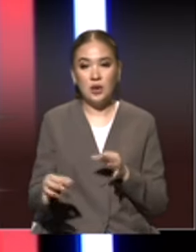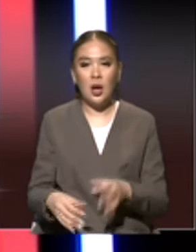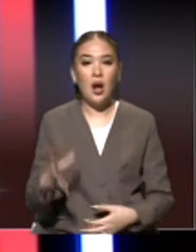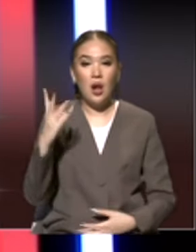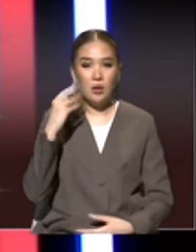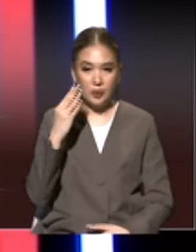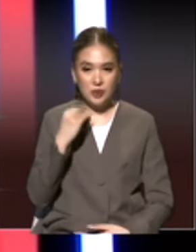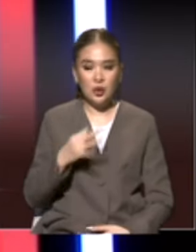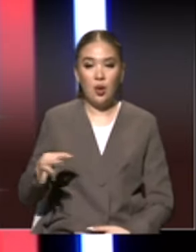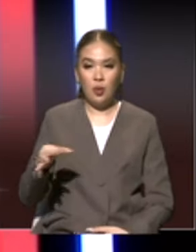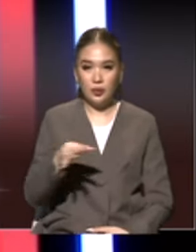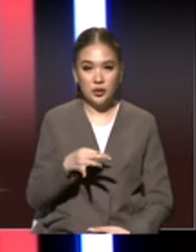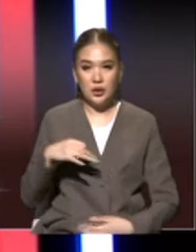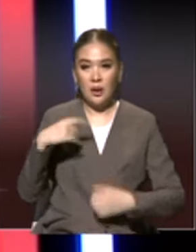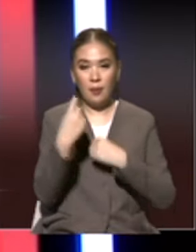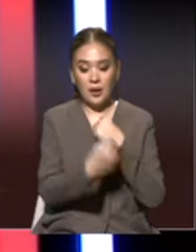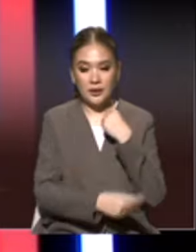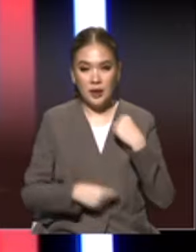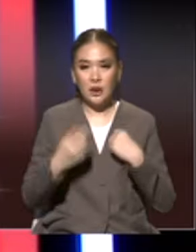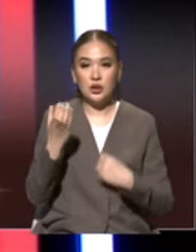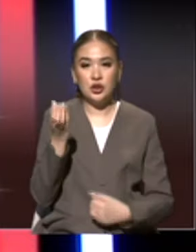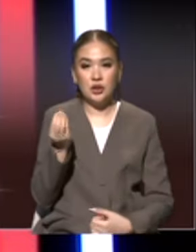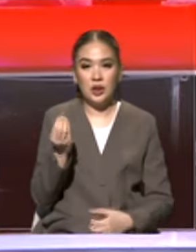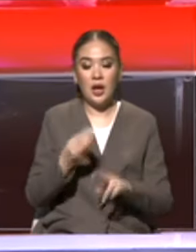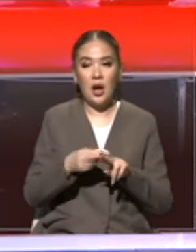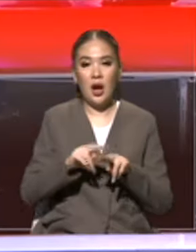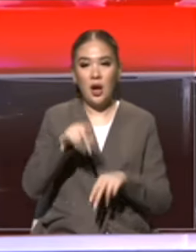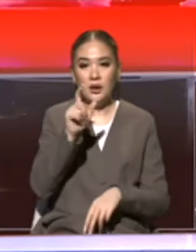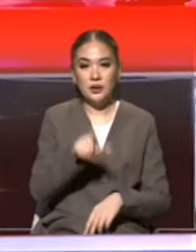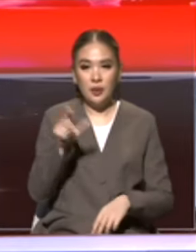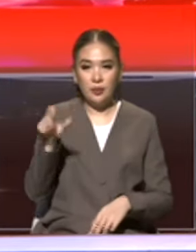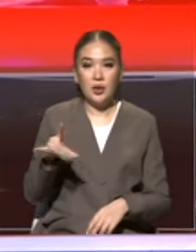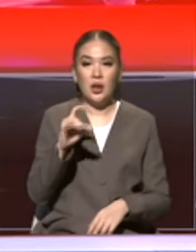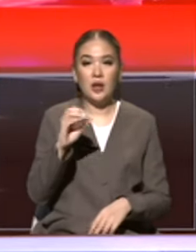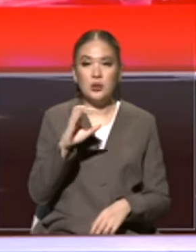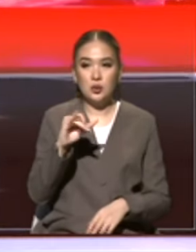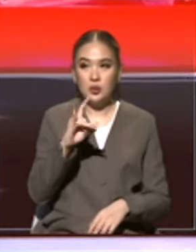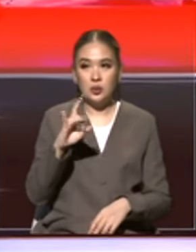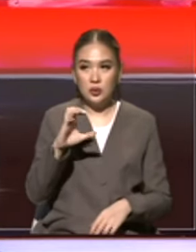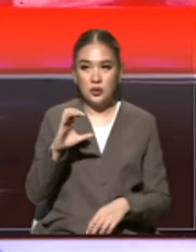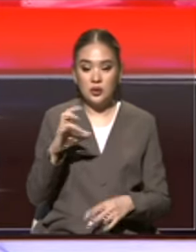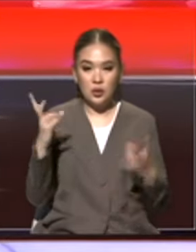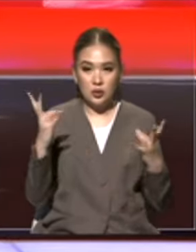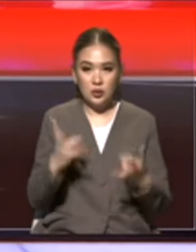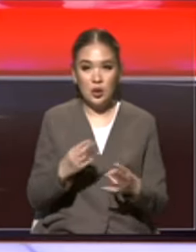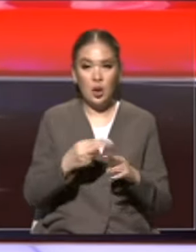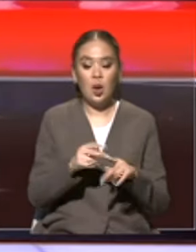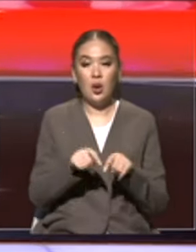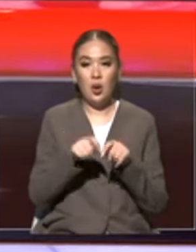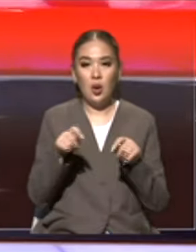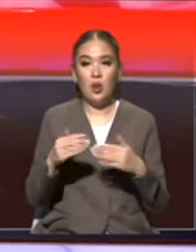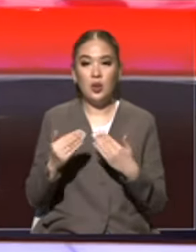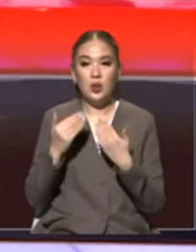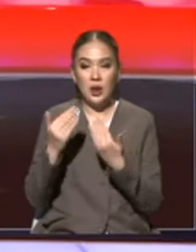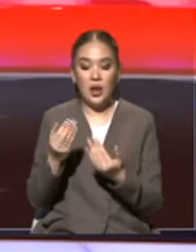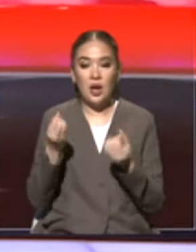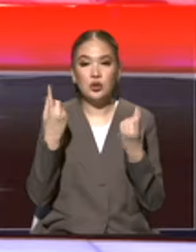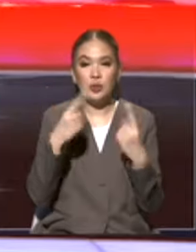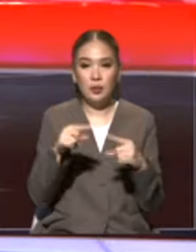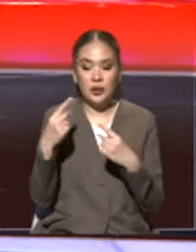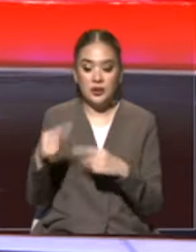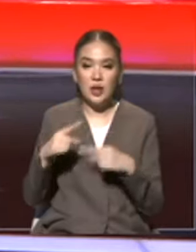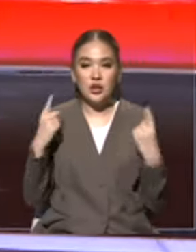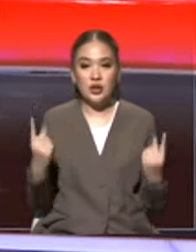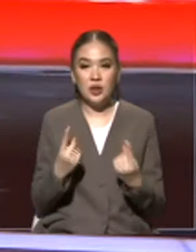облысында материалдық және адами ресурстар болу керек. Сонымен қатар оларға ол ресурстардан басқа шартты